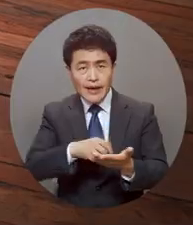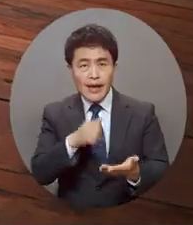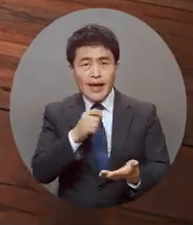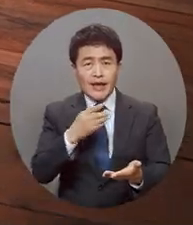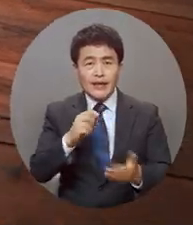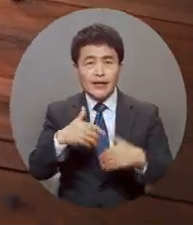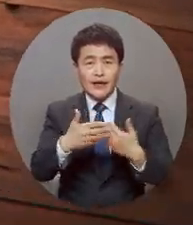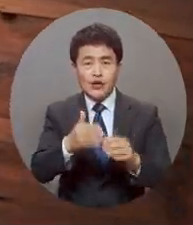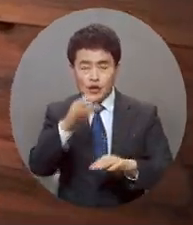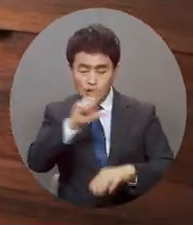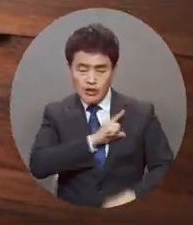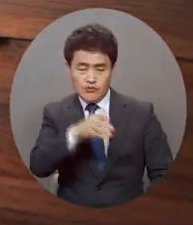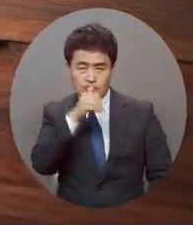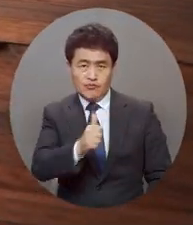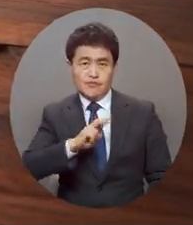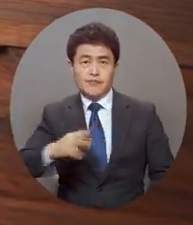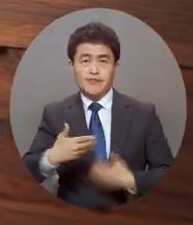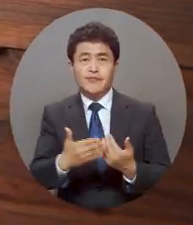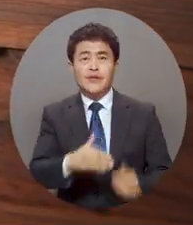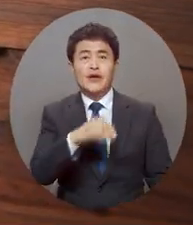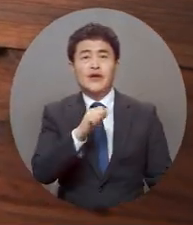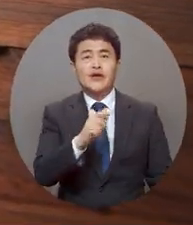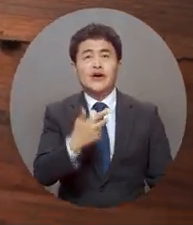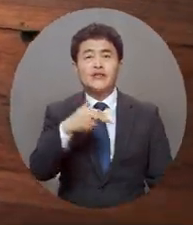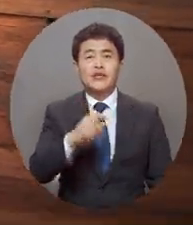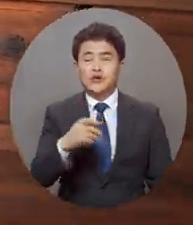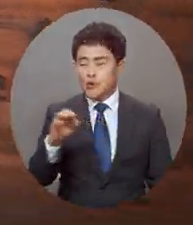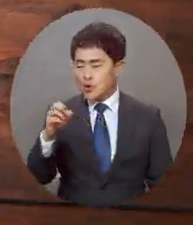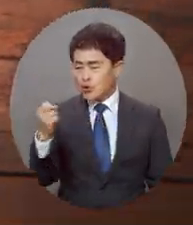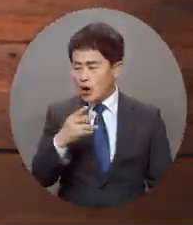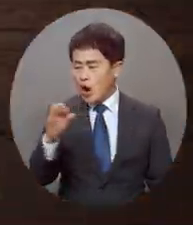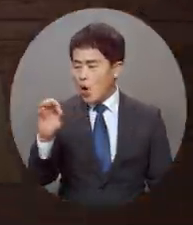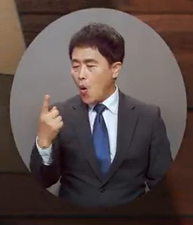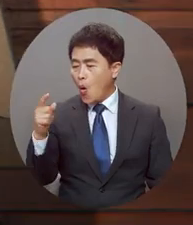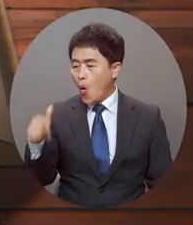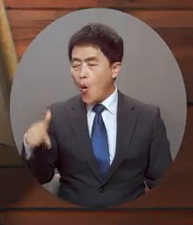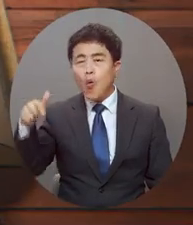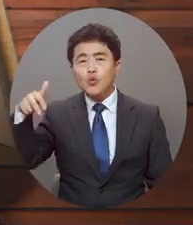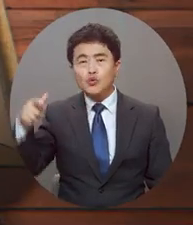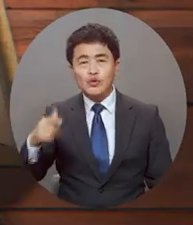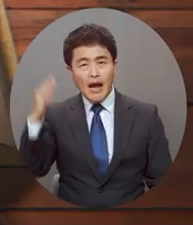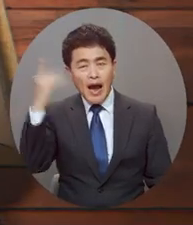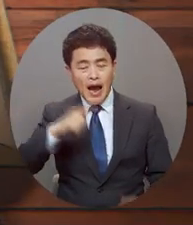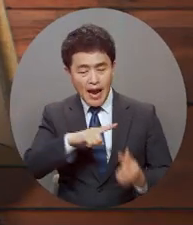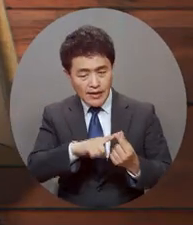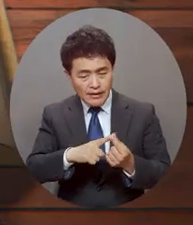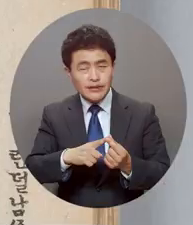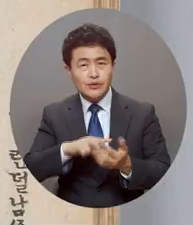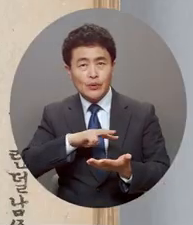그레텔은 주인공 이름을 바꿔 현철이와 옥주라는 한글 동화로 잡지에 실렸습니다.